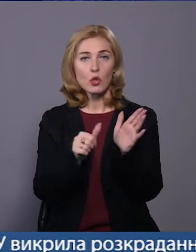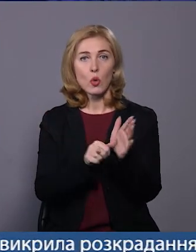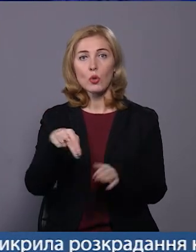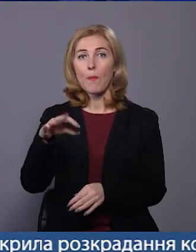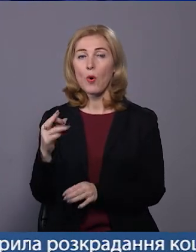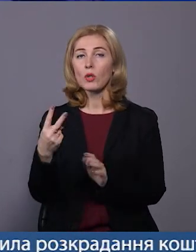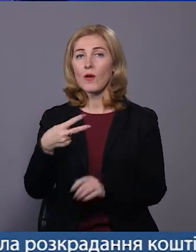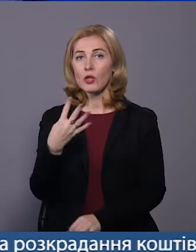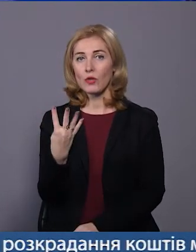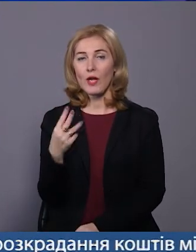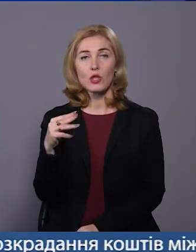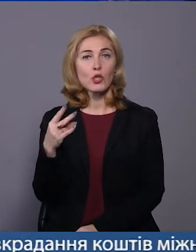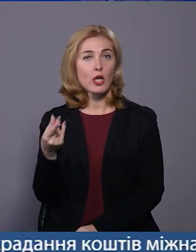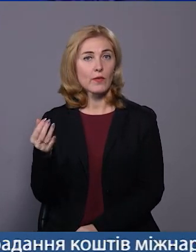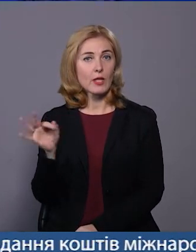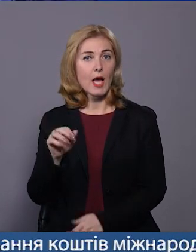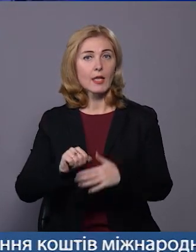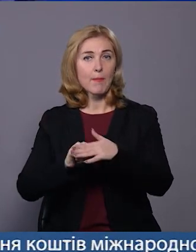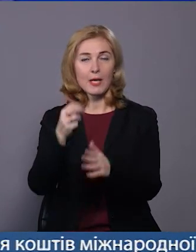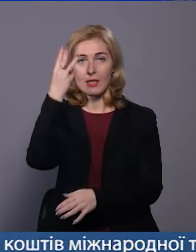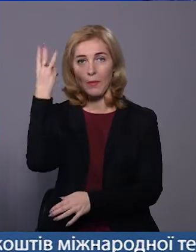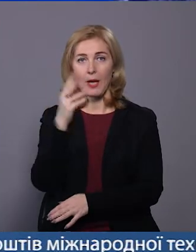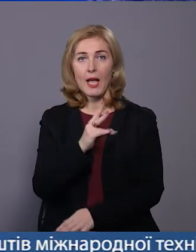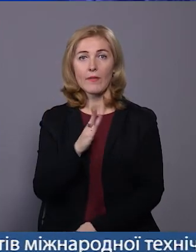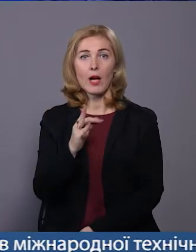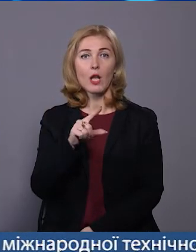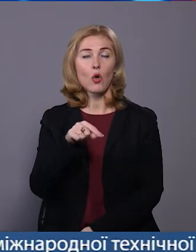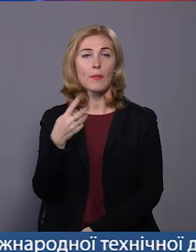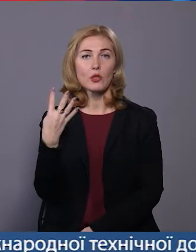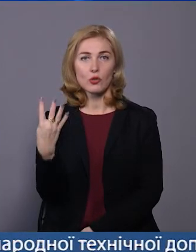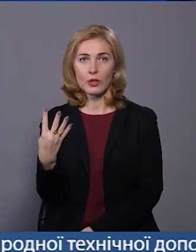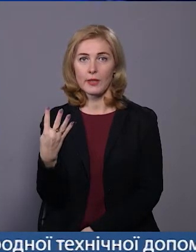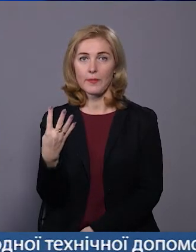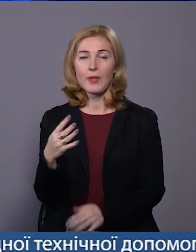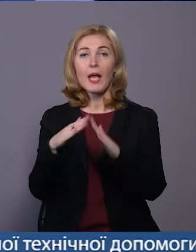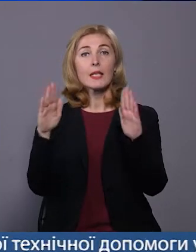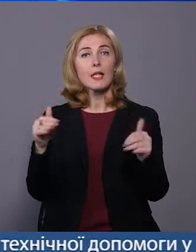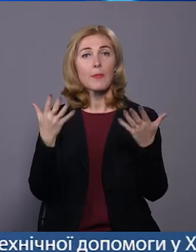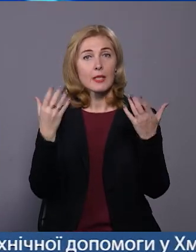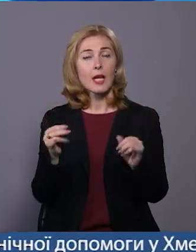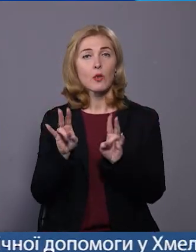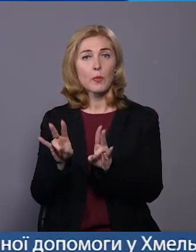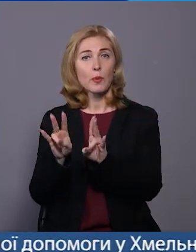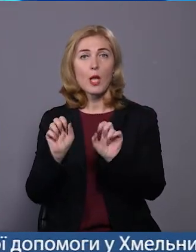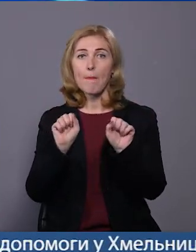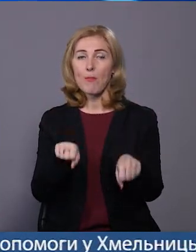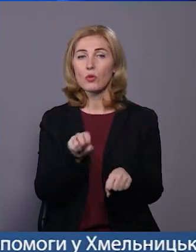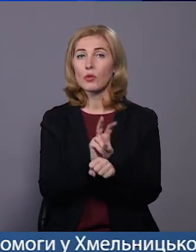по 24 червня на базі Хмельницького НВК номер 4. Табір денного перебування